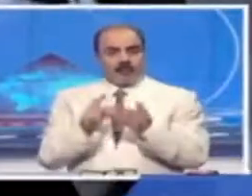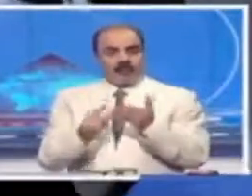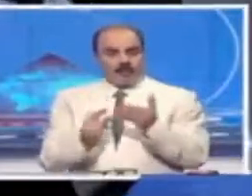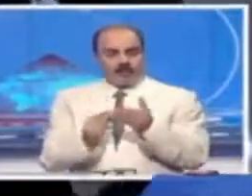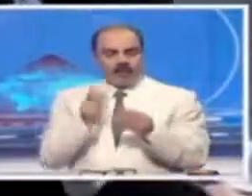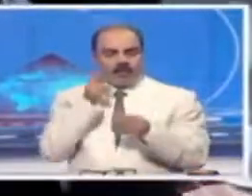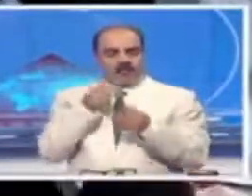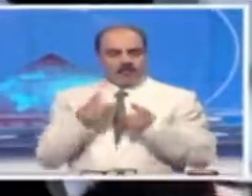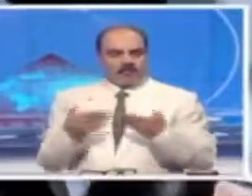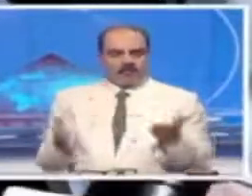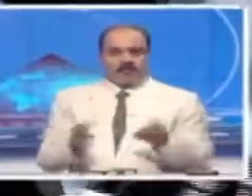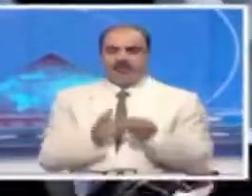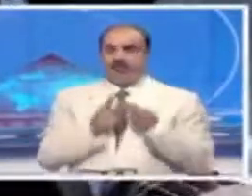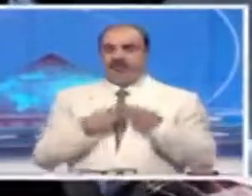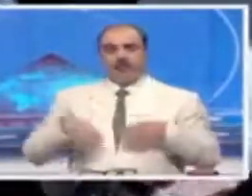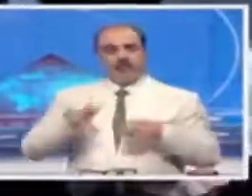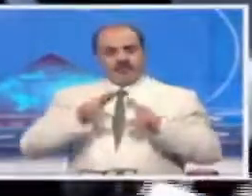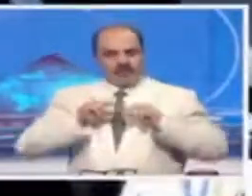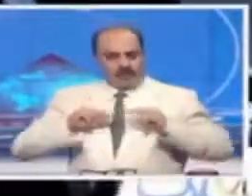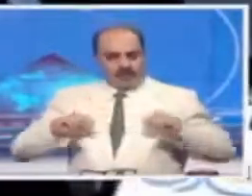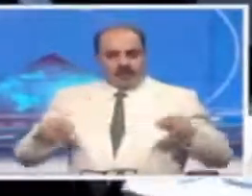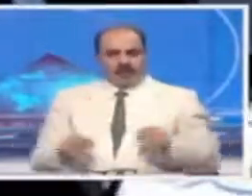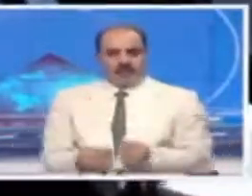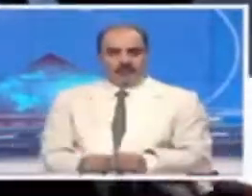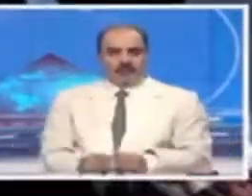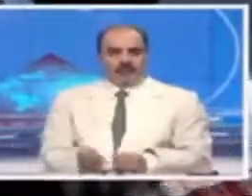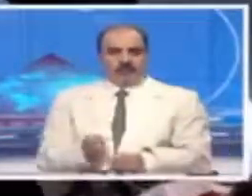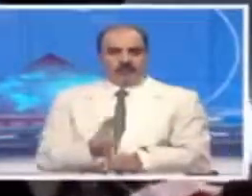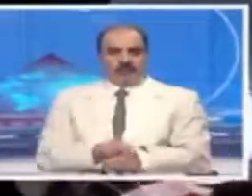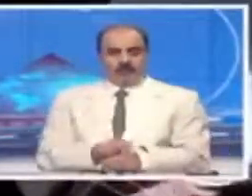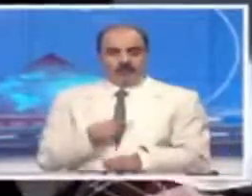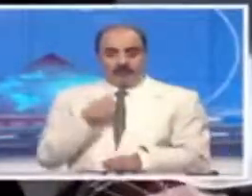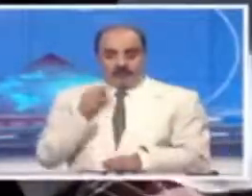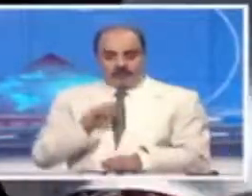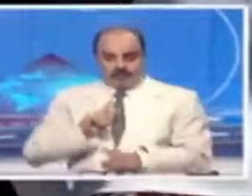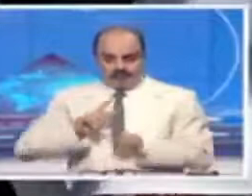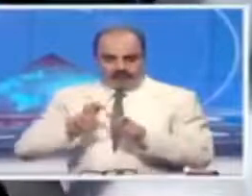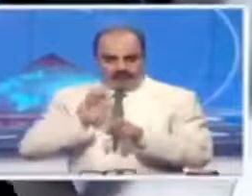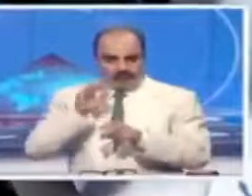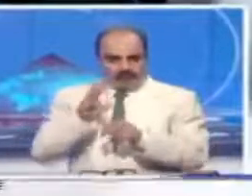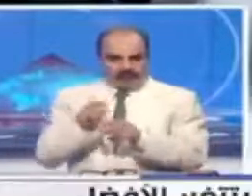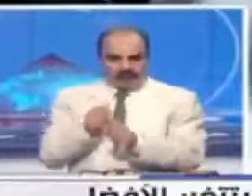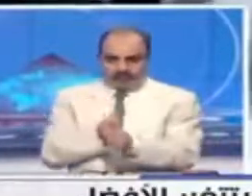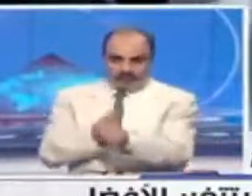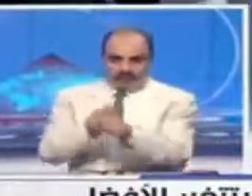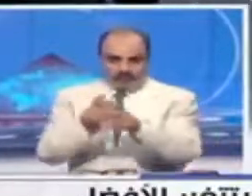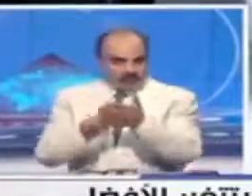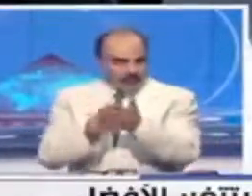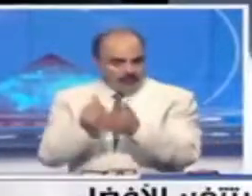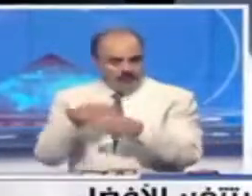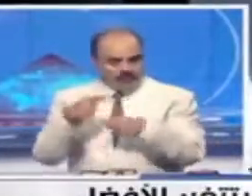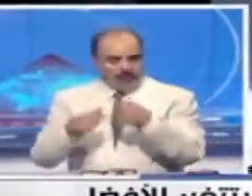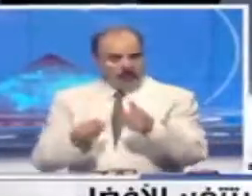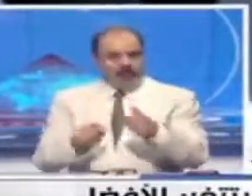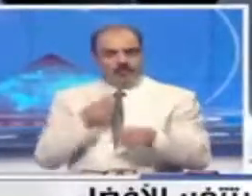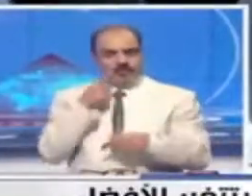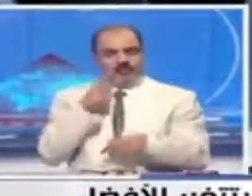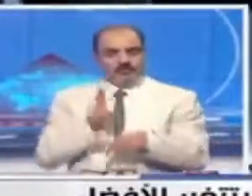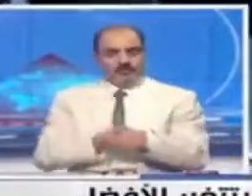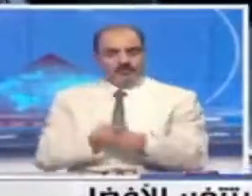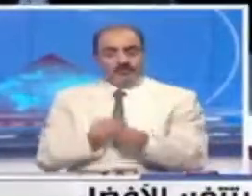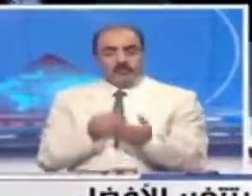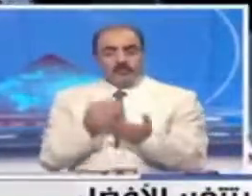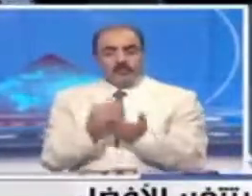الإعلام والتلفزيون هتقول نفس الرسالة، وهيكون عندنا متابعة ميدانية ببيانات وبحوث ميدانية وإحصاءات عشان نقدر